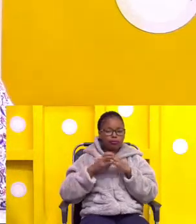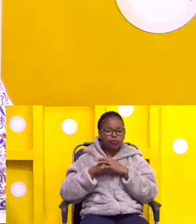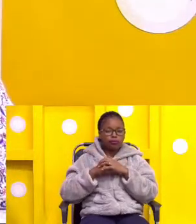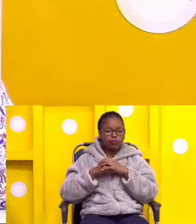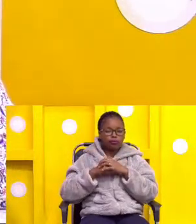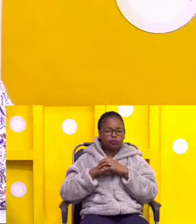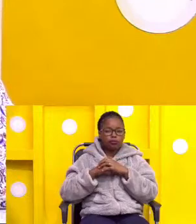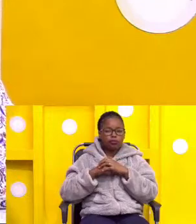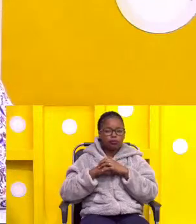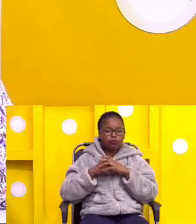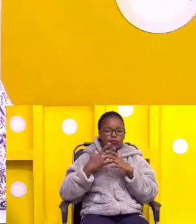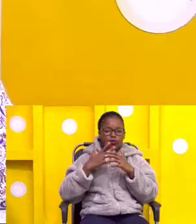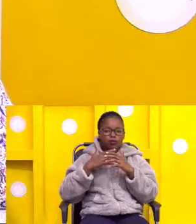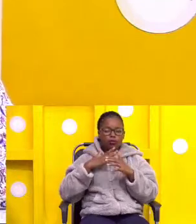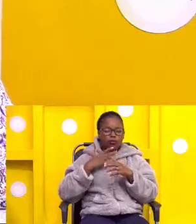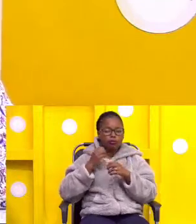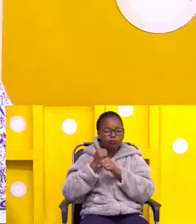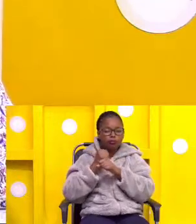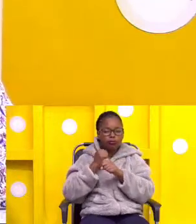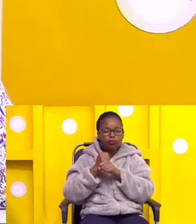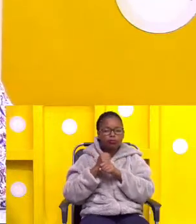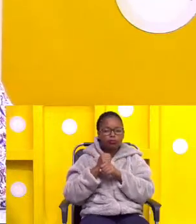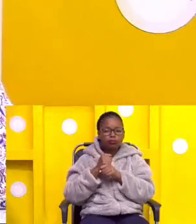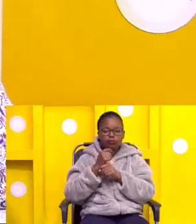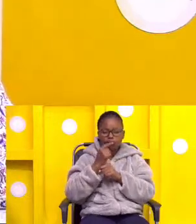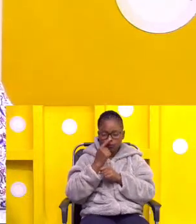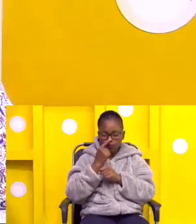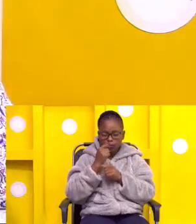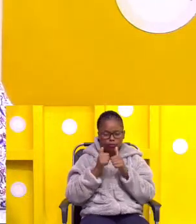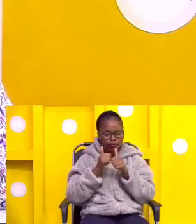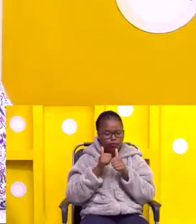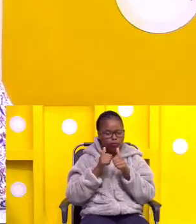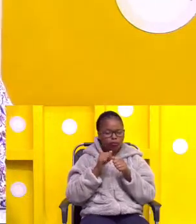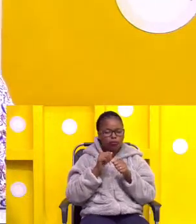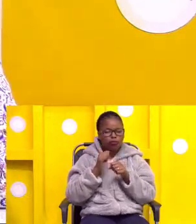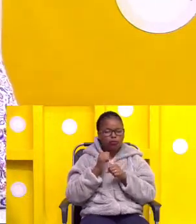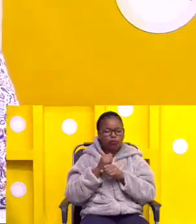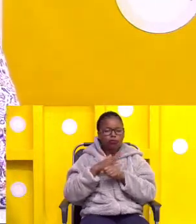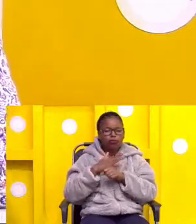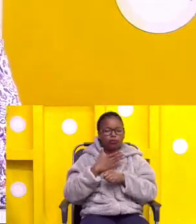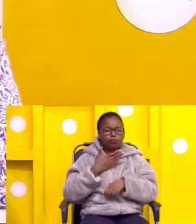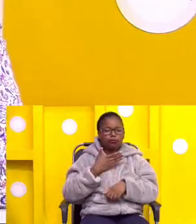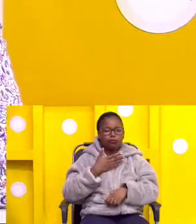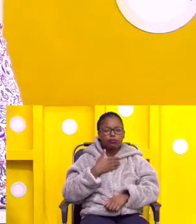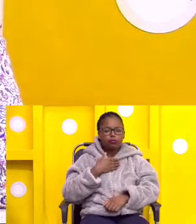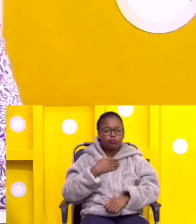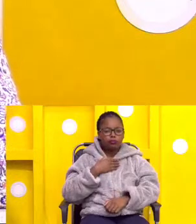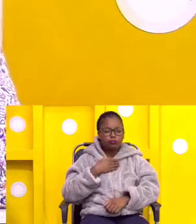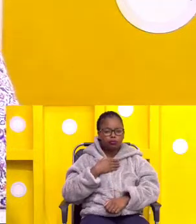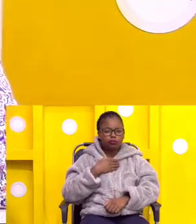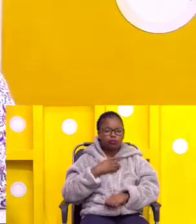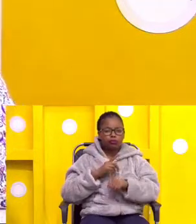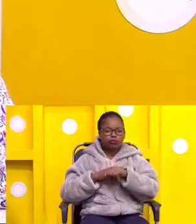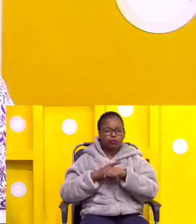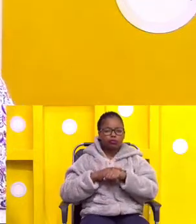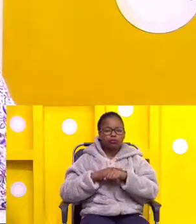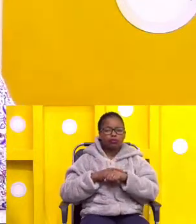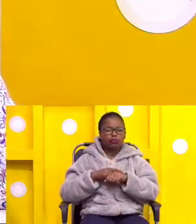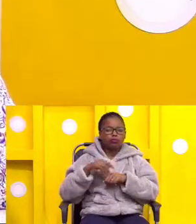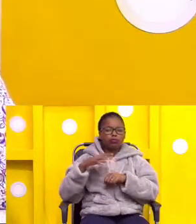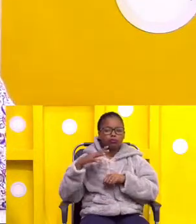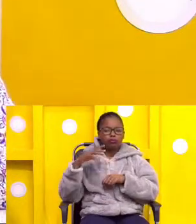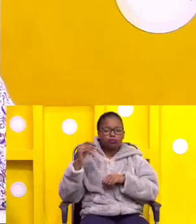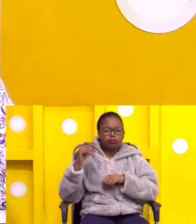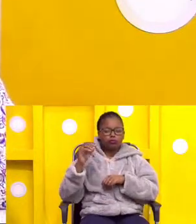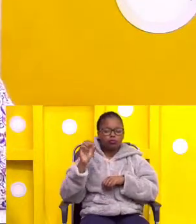na nä kå rä na wä ra å rä a njagä rä irwo nä gå korwo ngä ruta nä ndirikanaga hä ndä twatwarirwo semina kå rä a Cusco ya